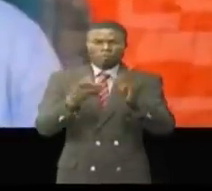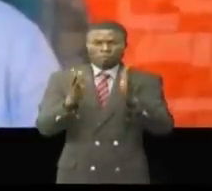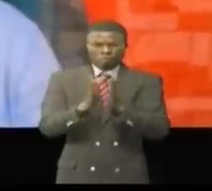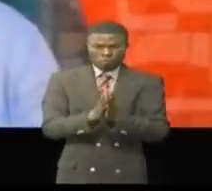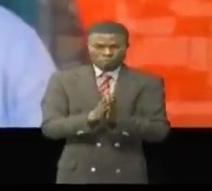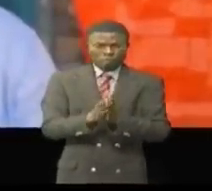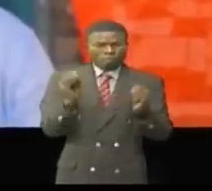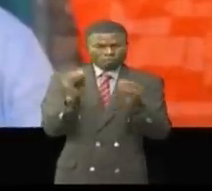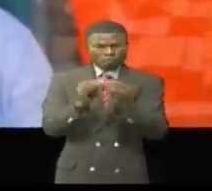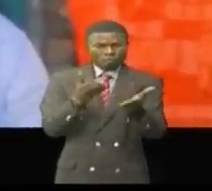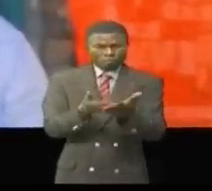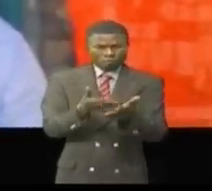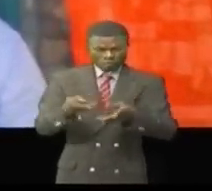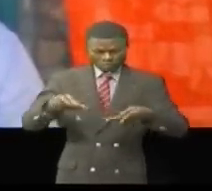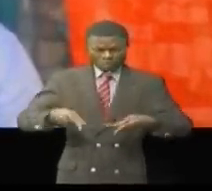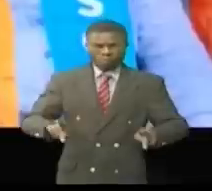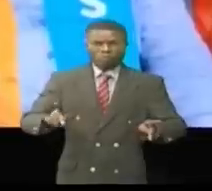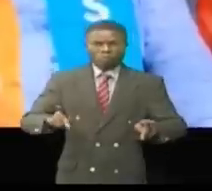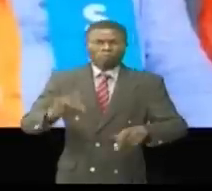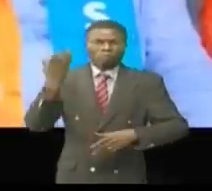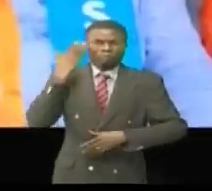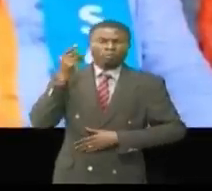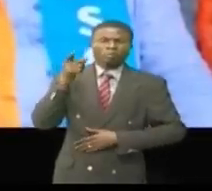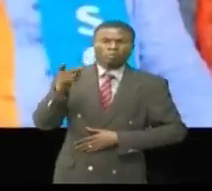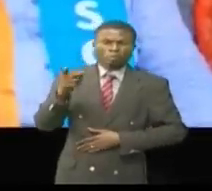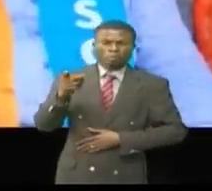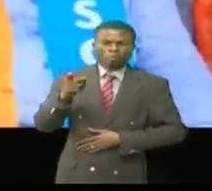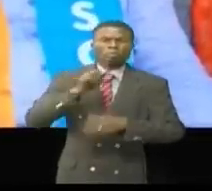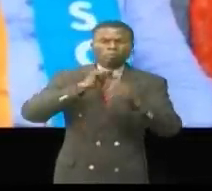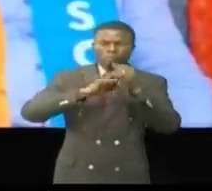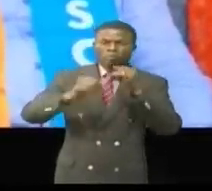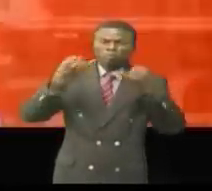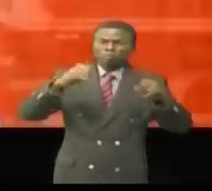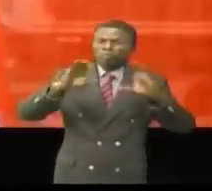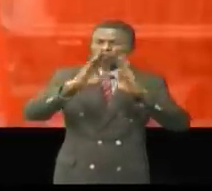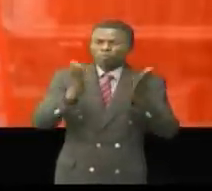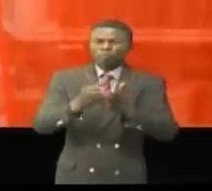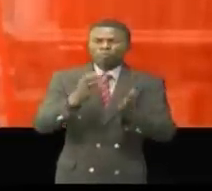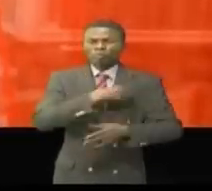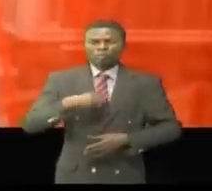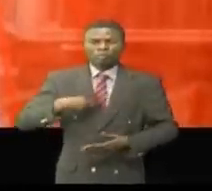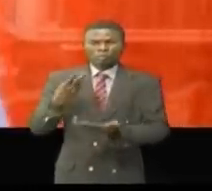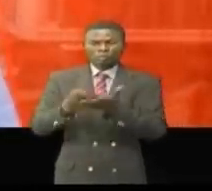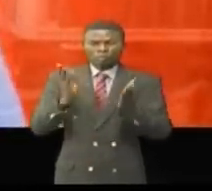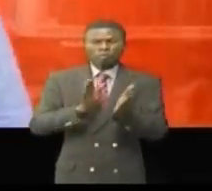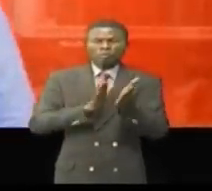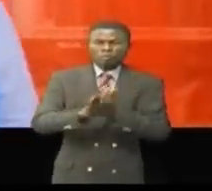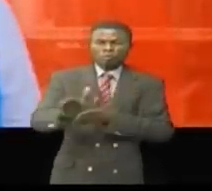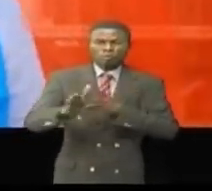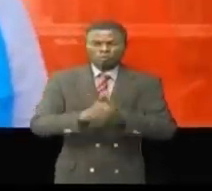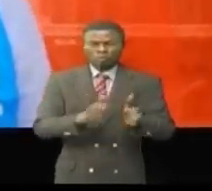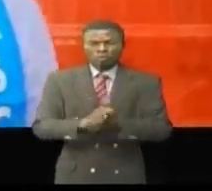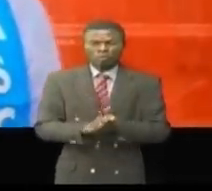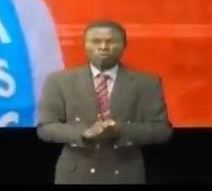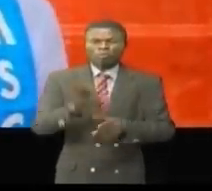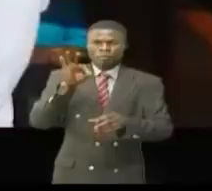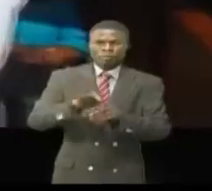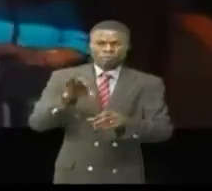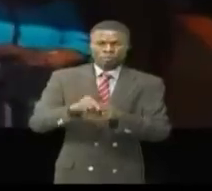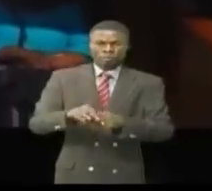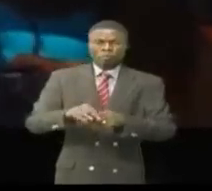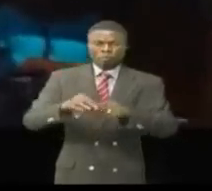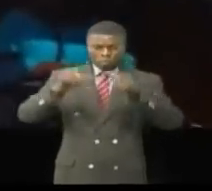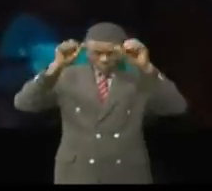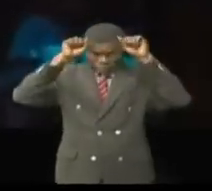Cette rencontre a permis à ce patriote de sensibiliser les mamans sportives de Nzango pour la réélection du chef de